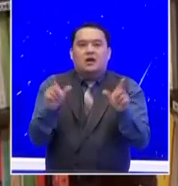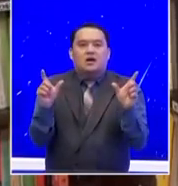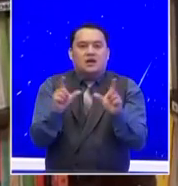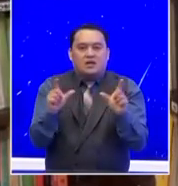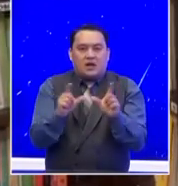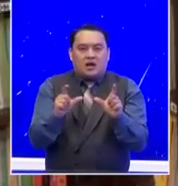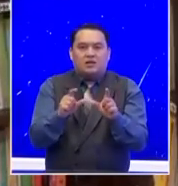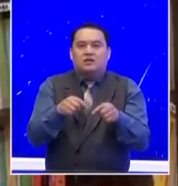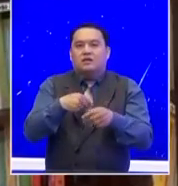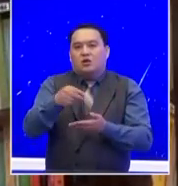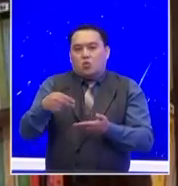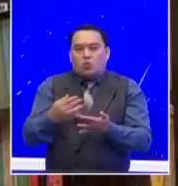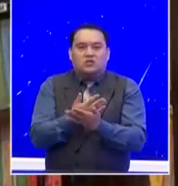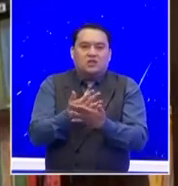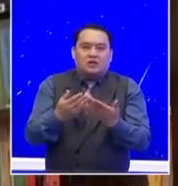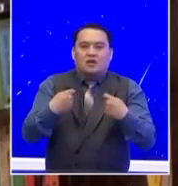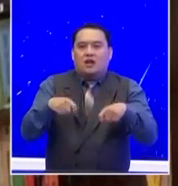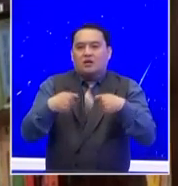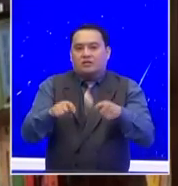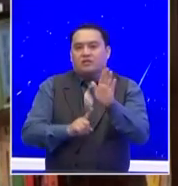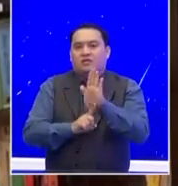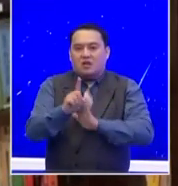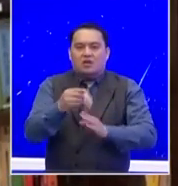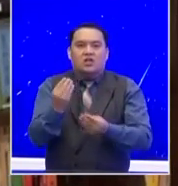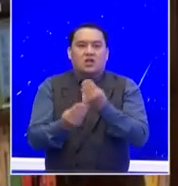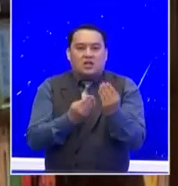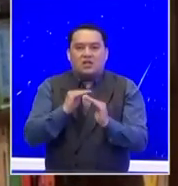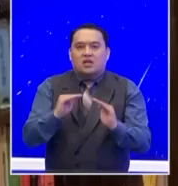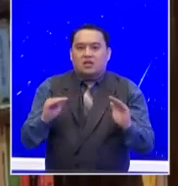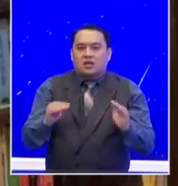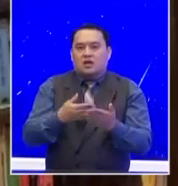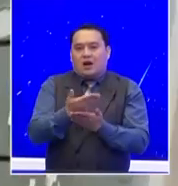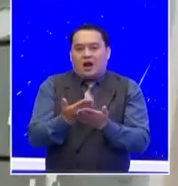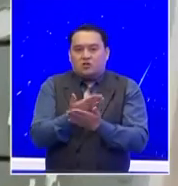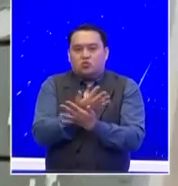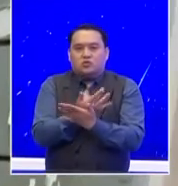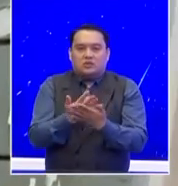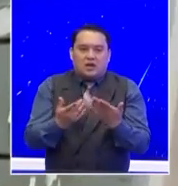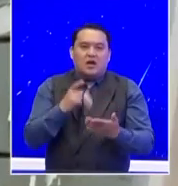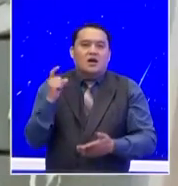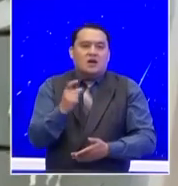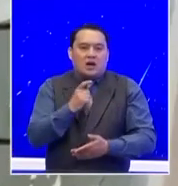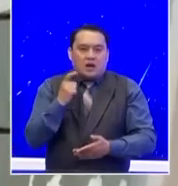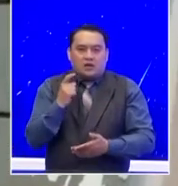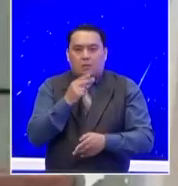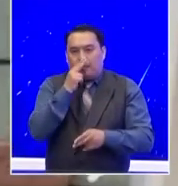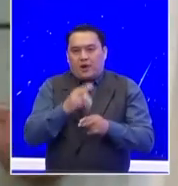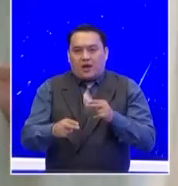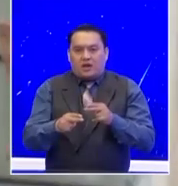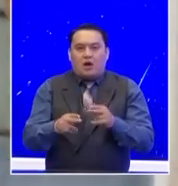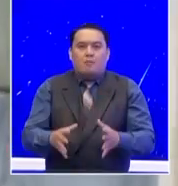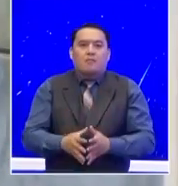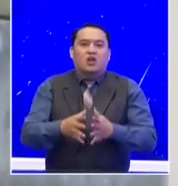магазины канцелярских товаров. Сейчас в основном они продают игры для детей, раскраски и конструкторы. Экономические потери в этом